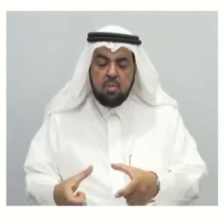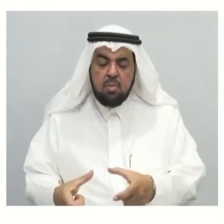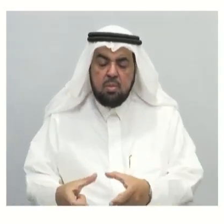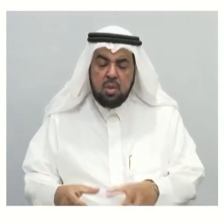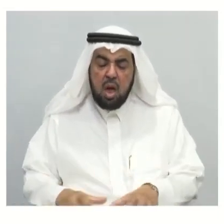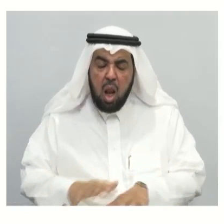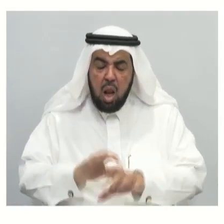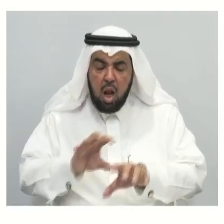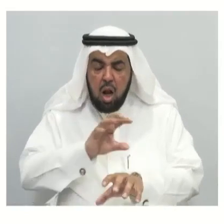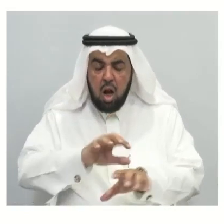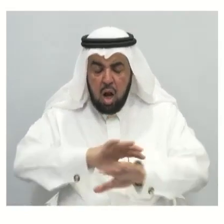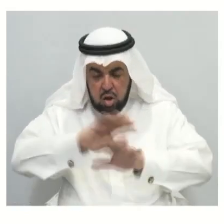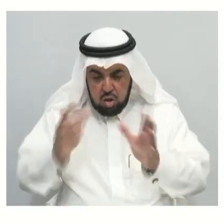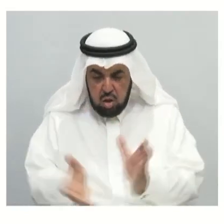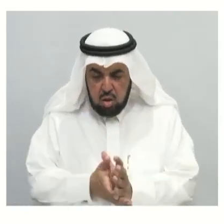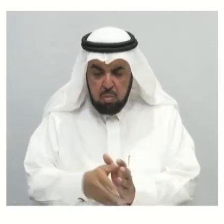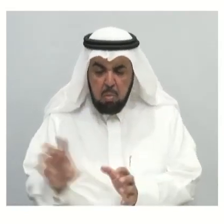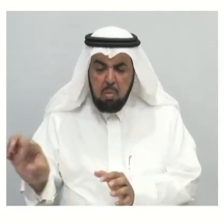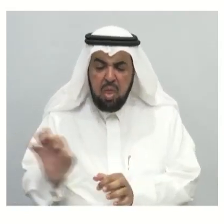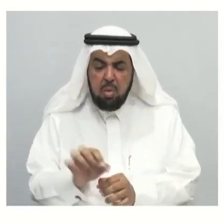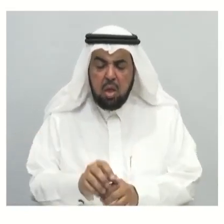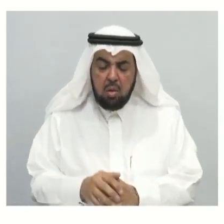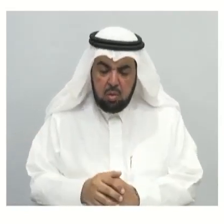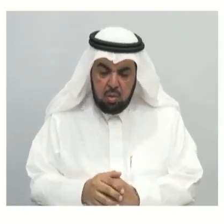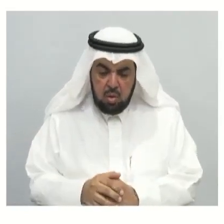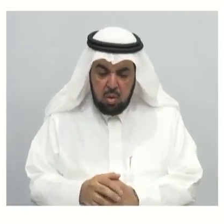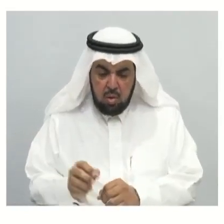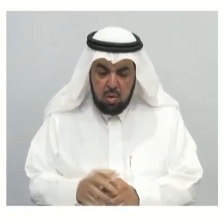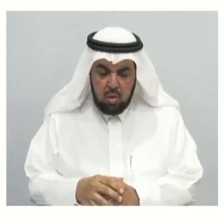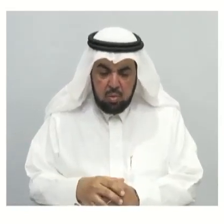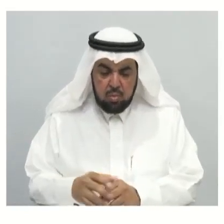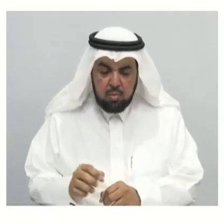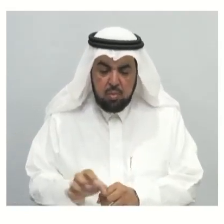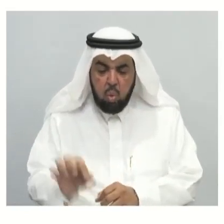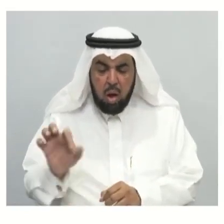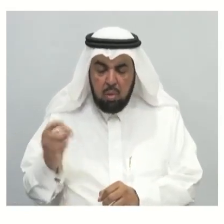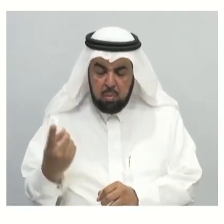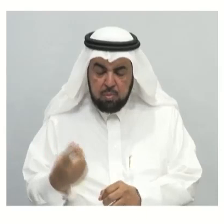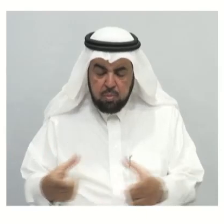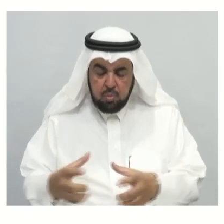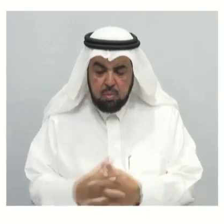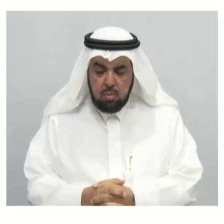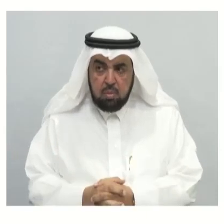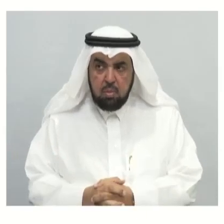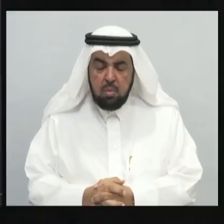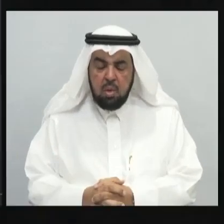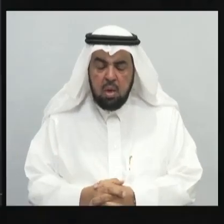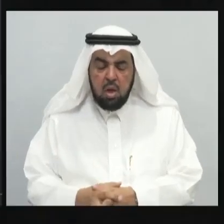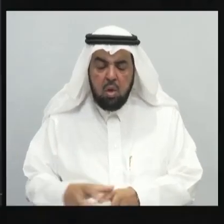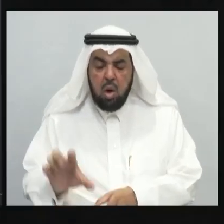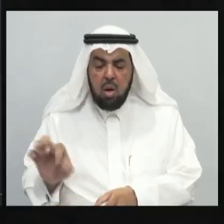تحضيريه من ممثلين عن كل من اذا الان سنتعرف على الدول